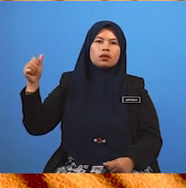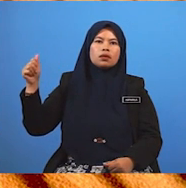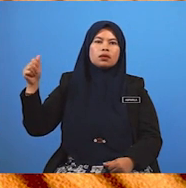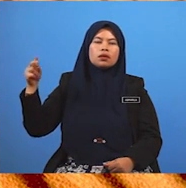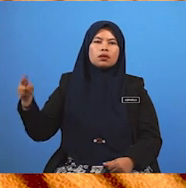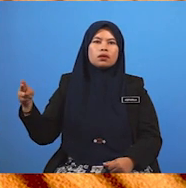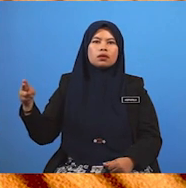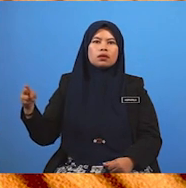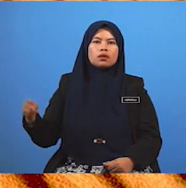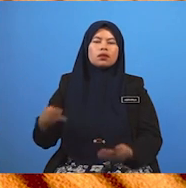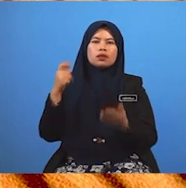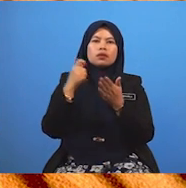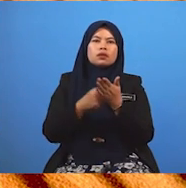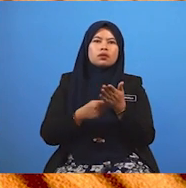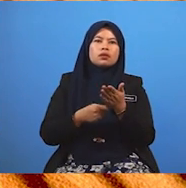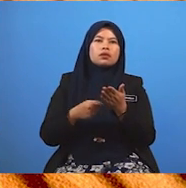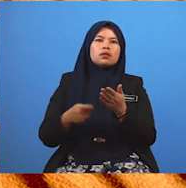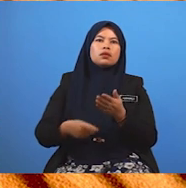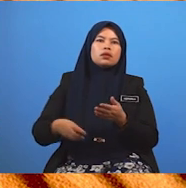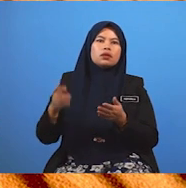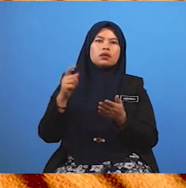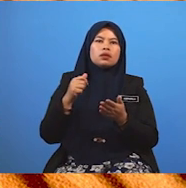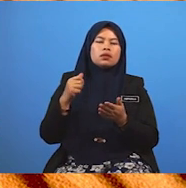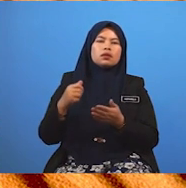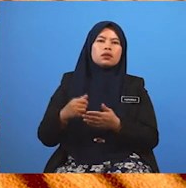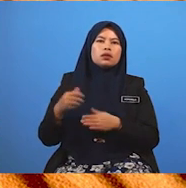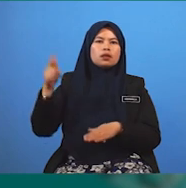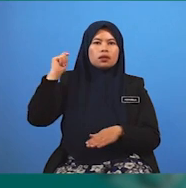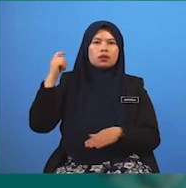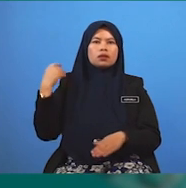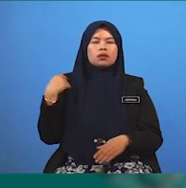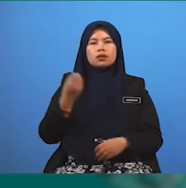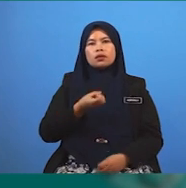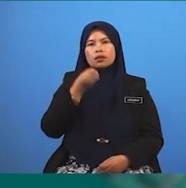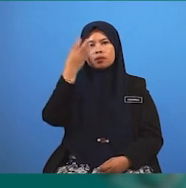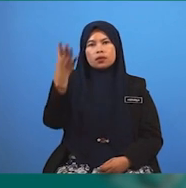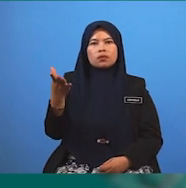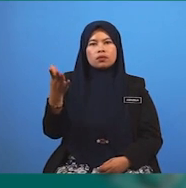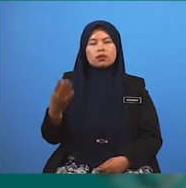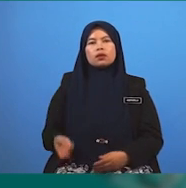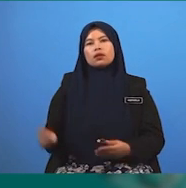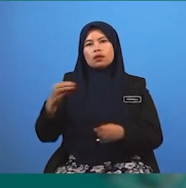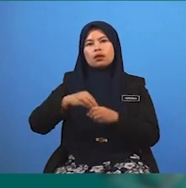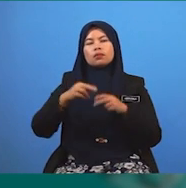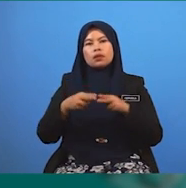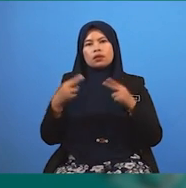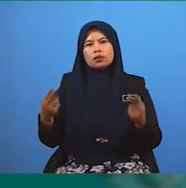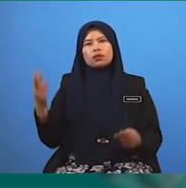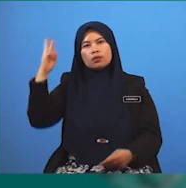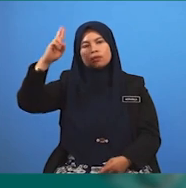ada dinyatakan dalam hadis Rasulullah sallallahu alaihi wasallam yang diriwayatkan oleh